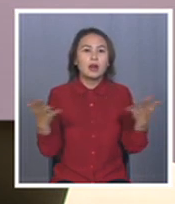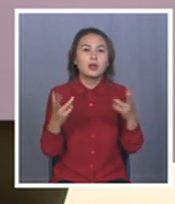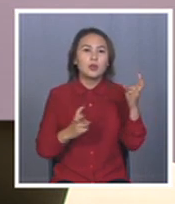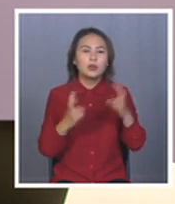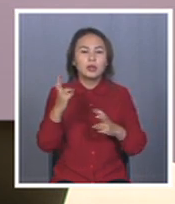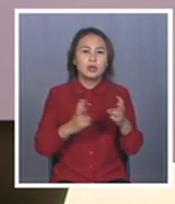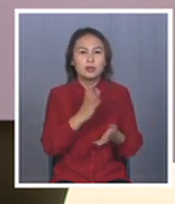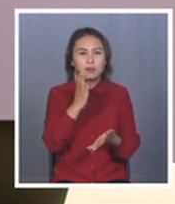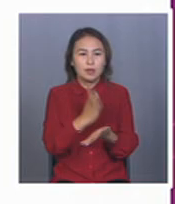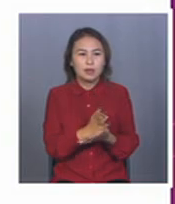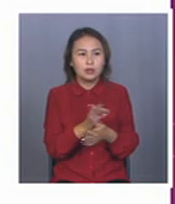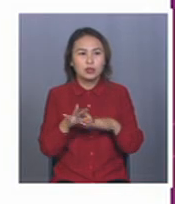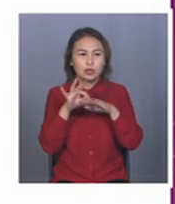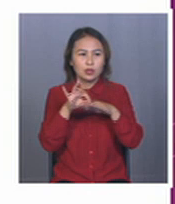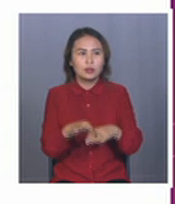салалары жүргізіледі екен?